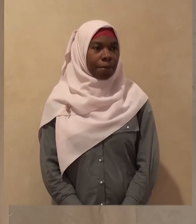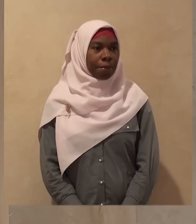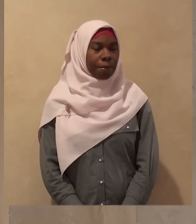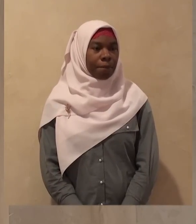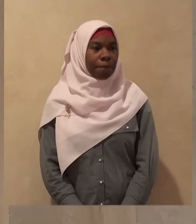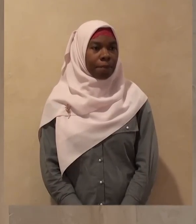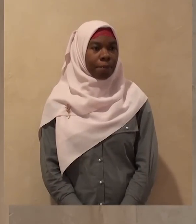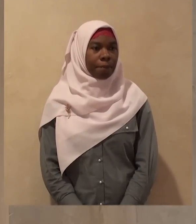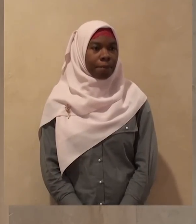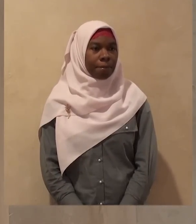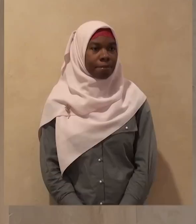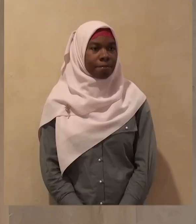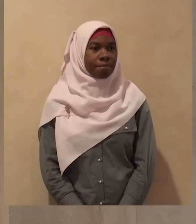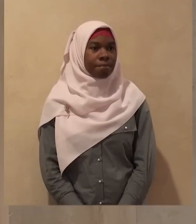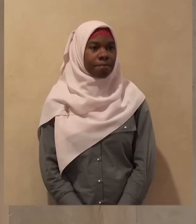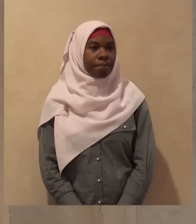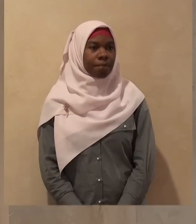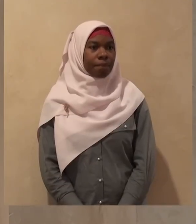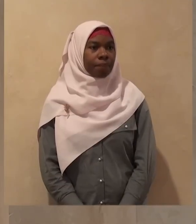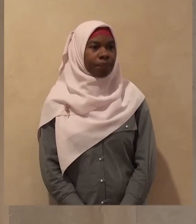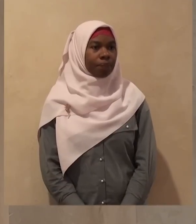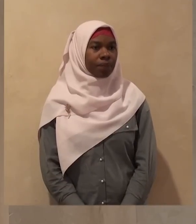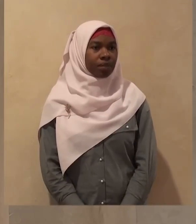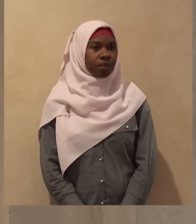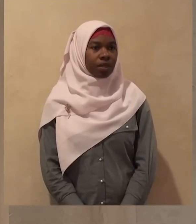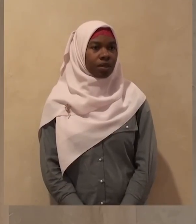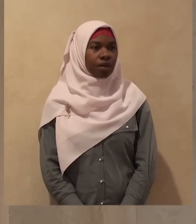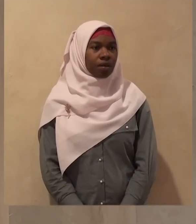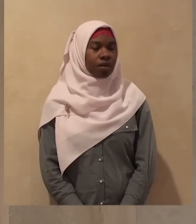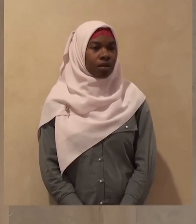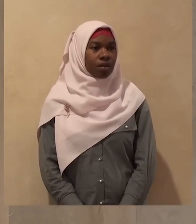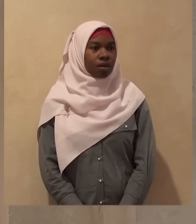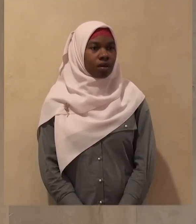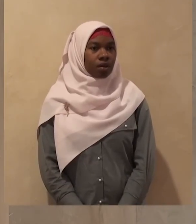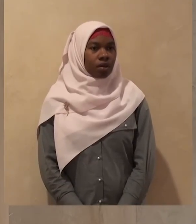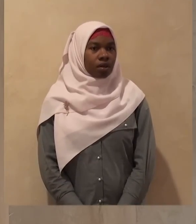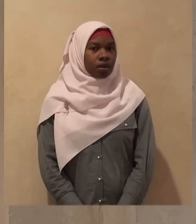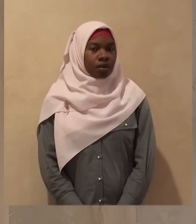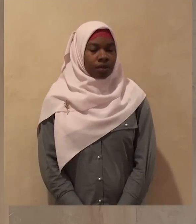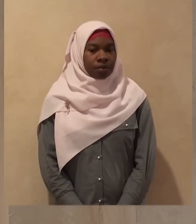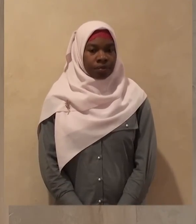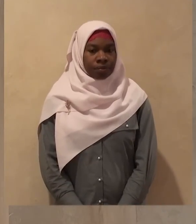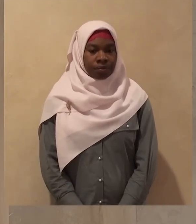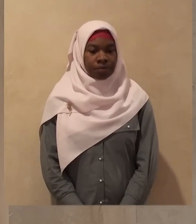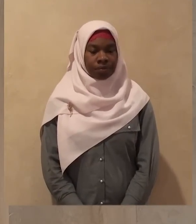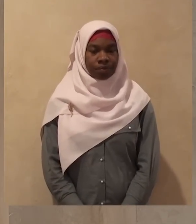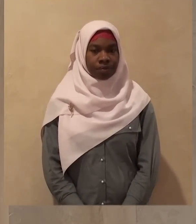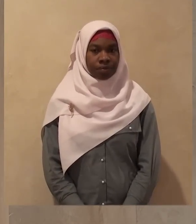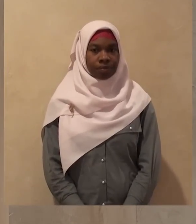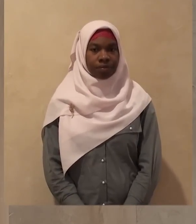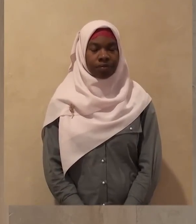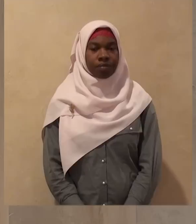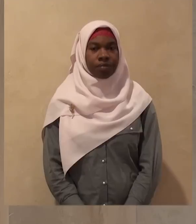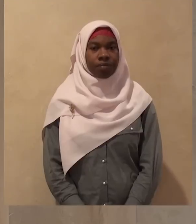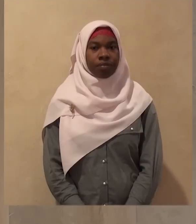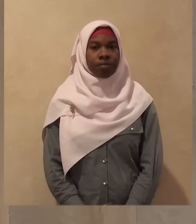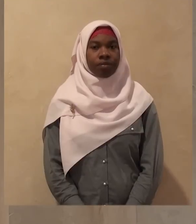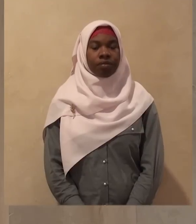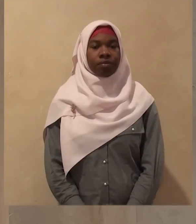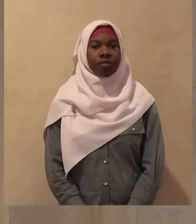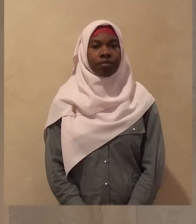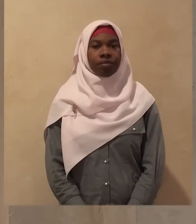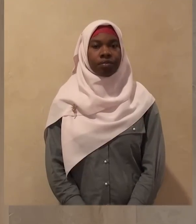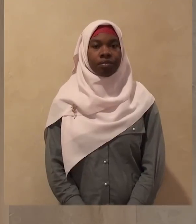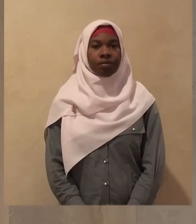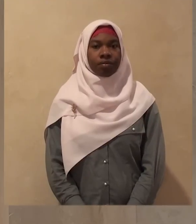تظلموا فيهن أنفسكم وقال رسول الله صلى الله عليه وسلم